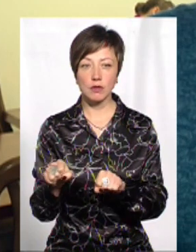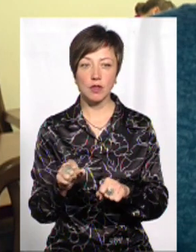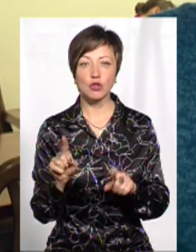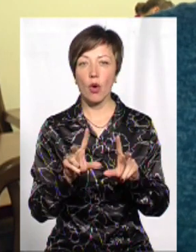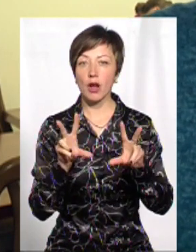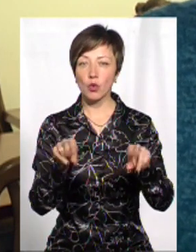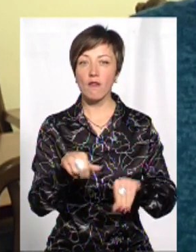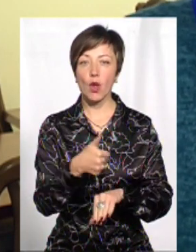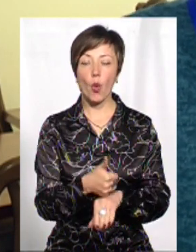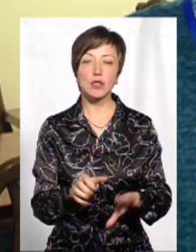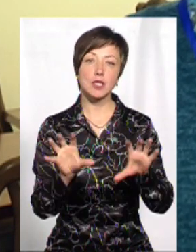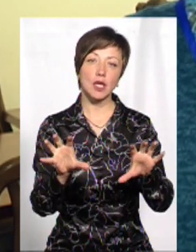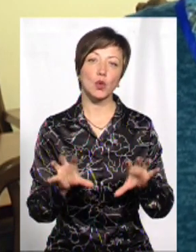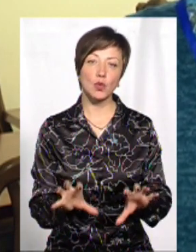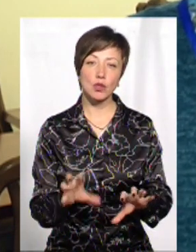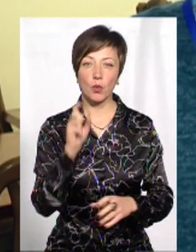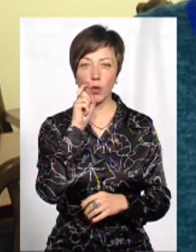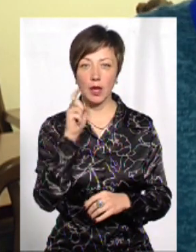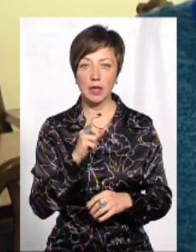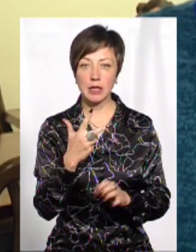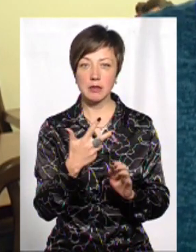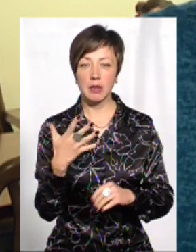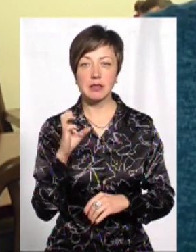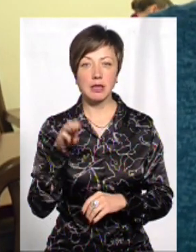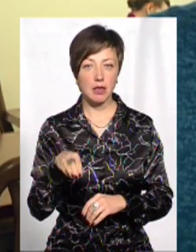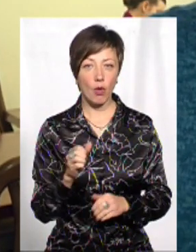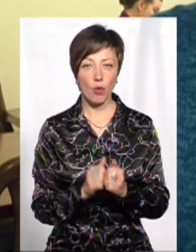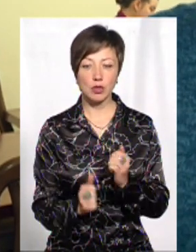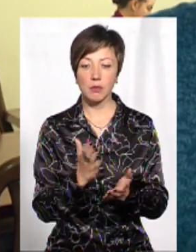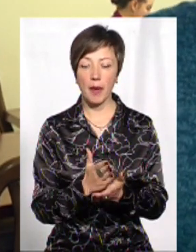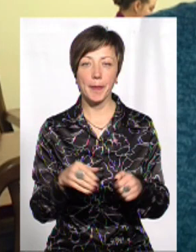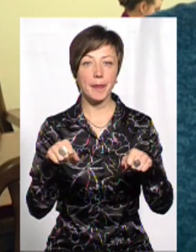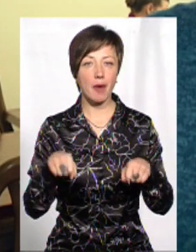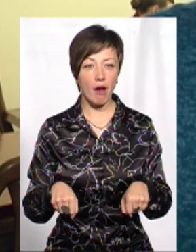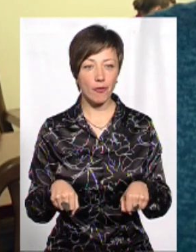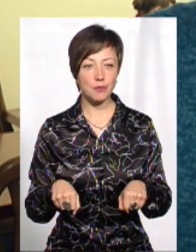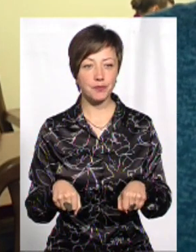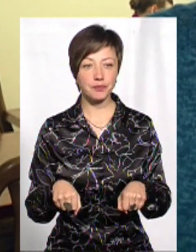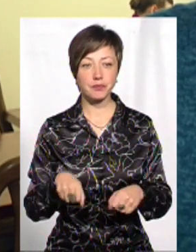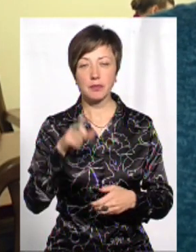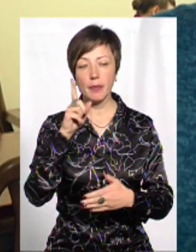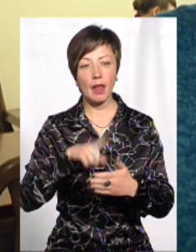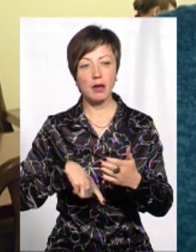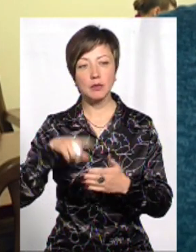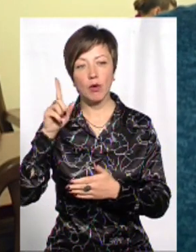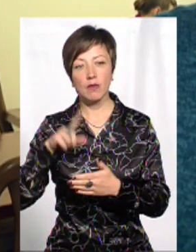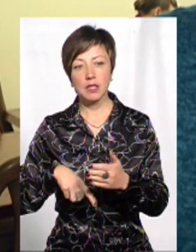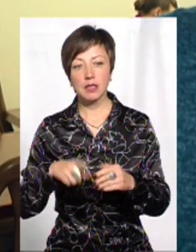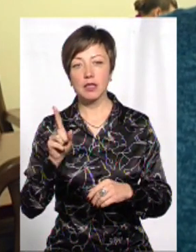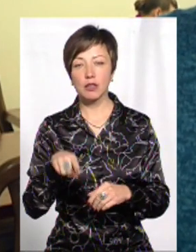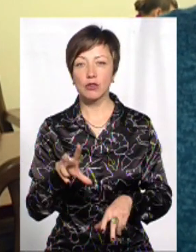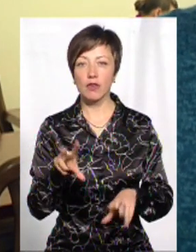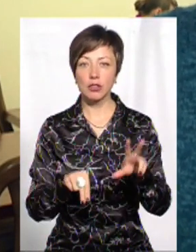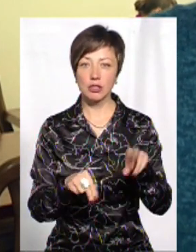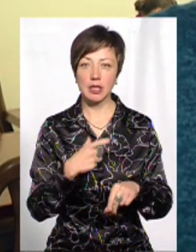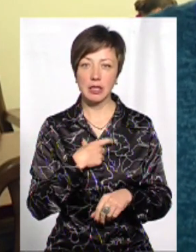і Конституцією України, 35 статтею, що кожен має право сповідувати те, що він вважає для